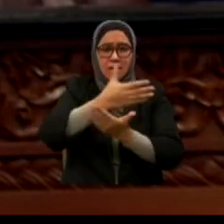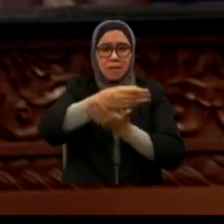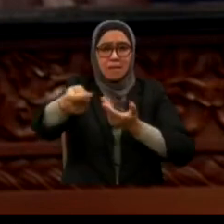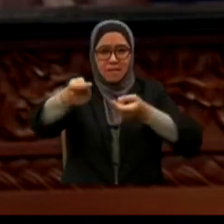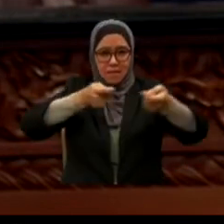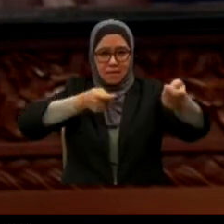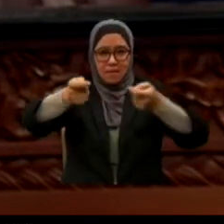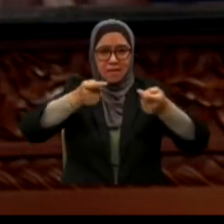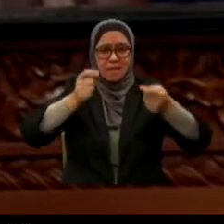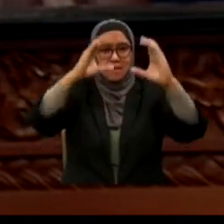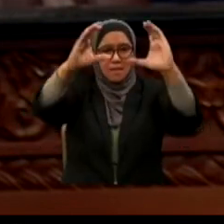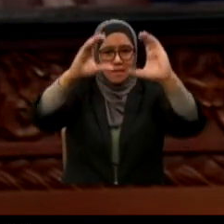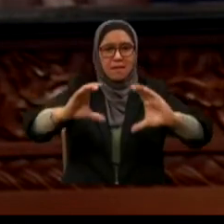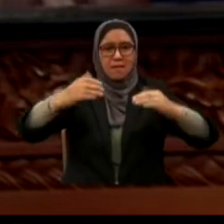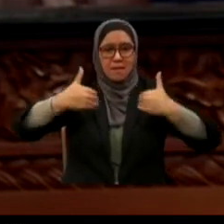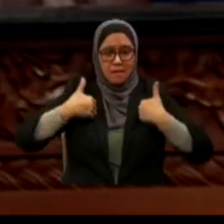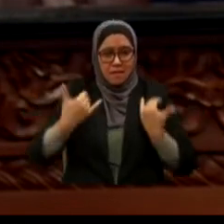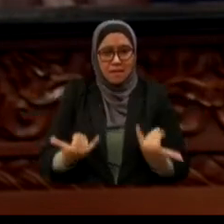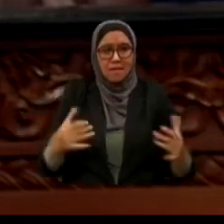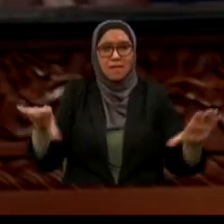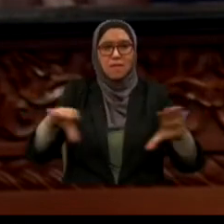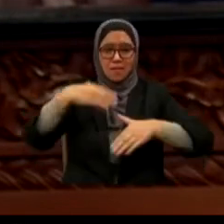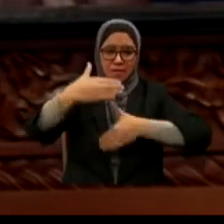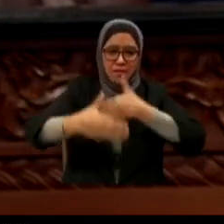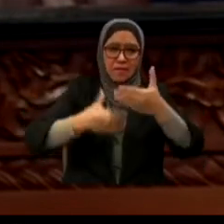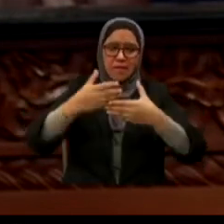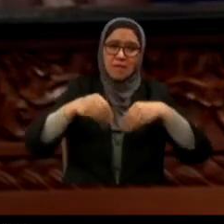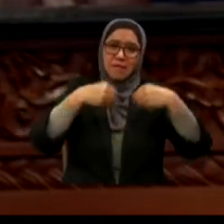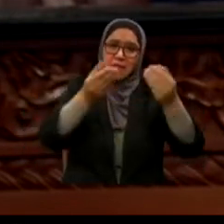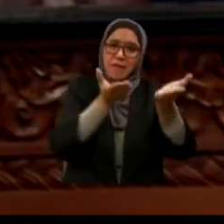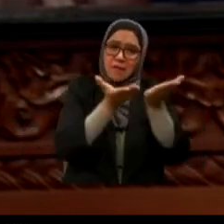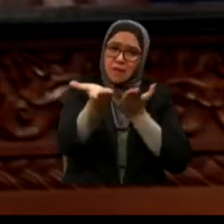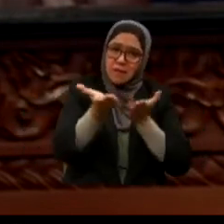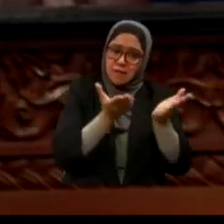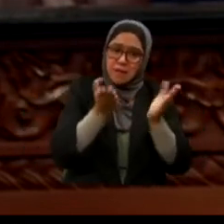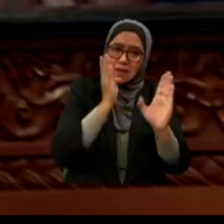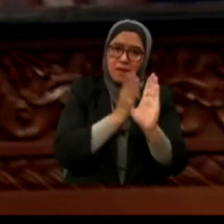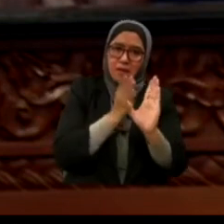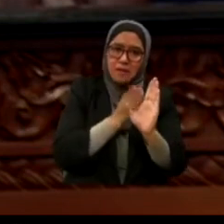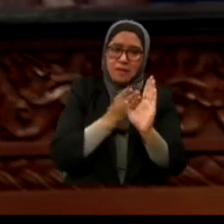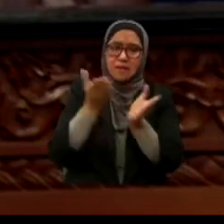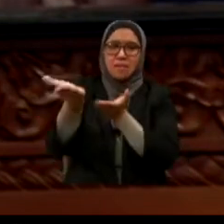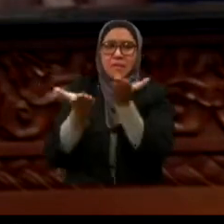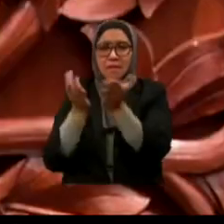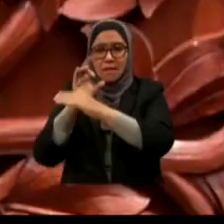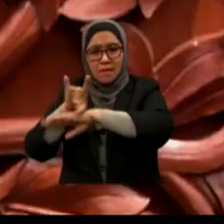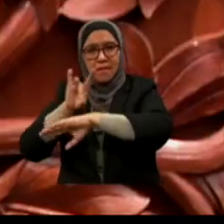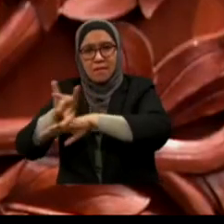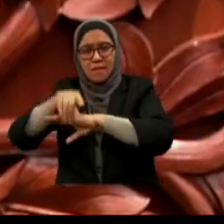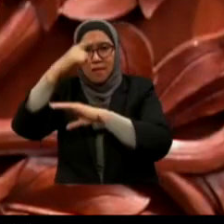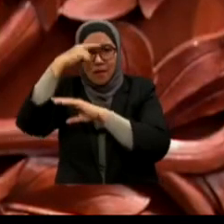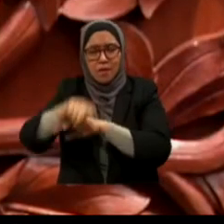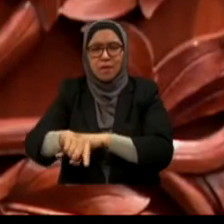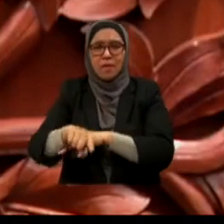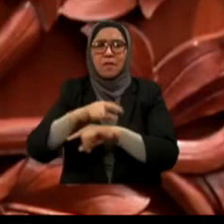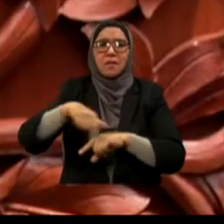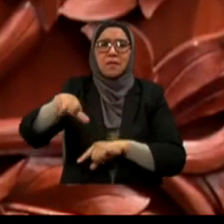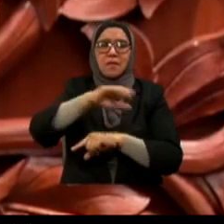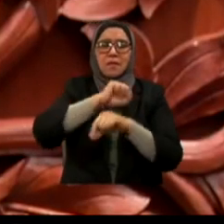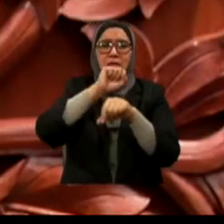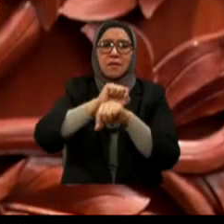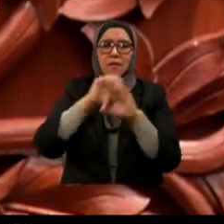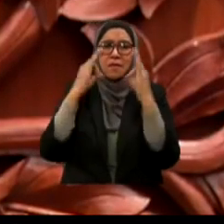di ada yang dilaksanakan antara lain adalah dengan memberi peringatan seekor Oji dan konseling Hai kepada anggota dan keluarga mereka